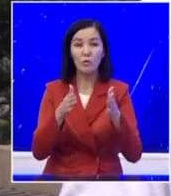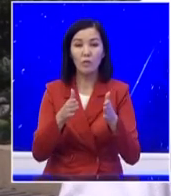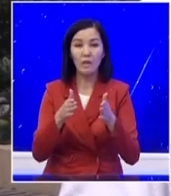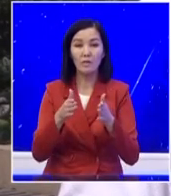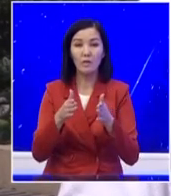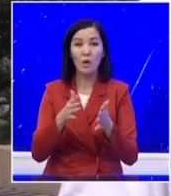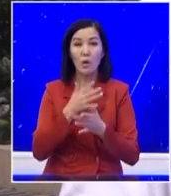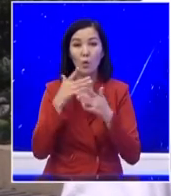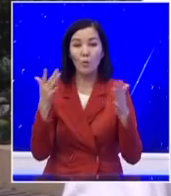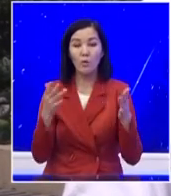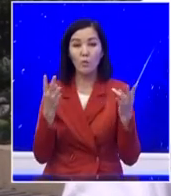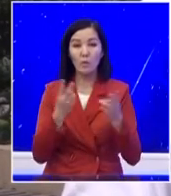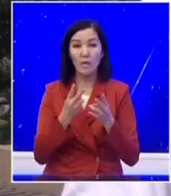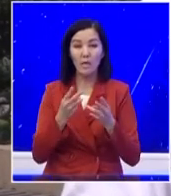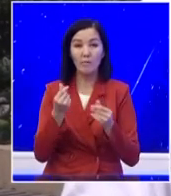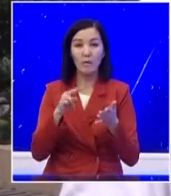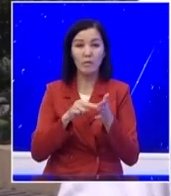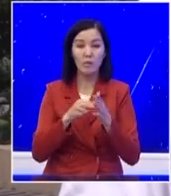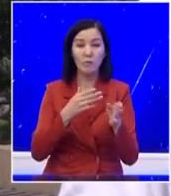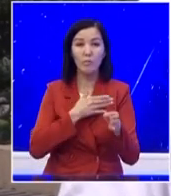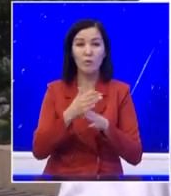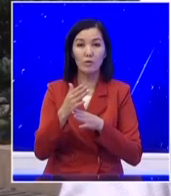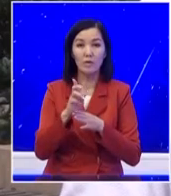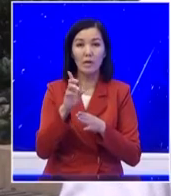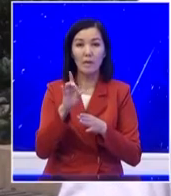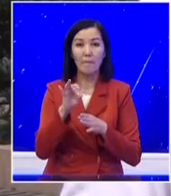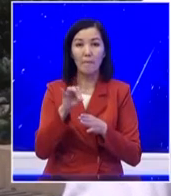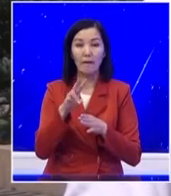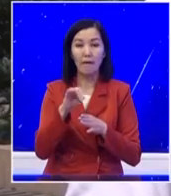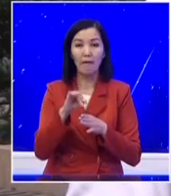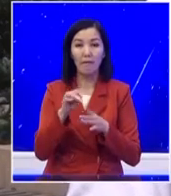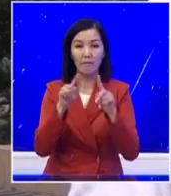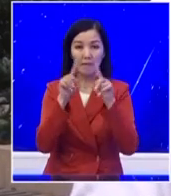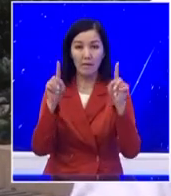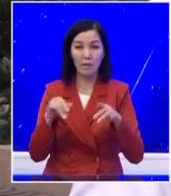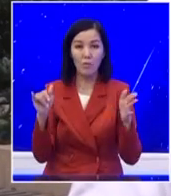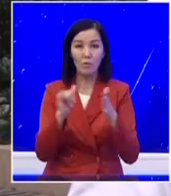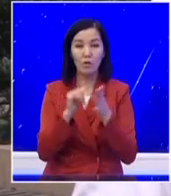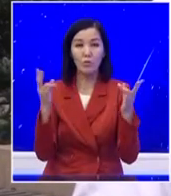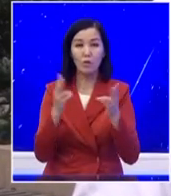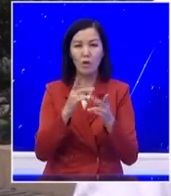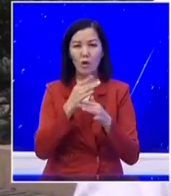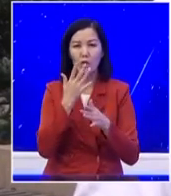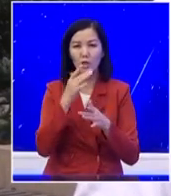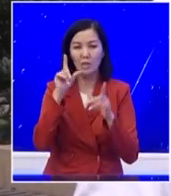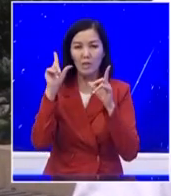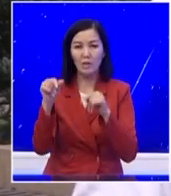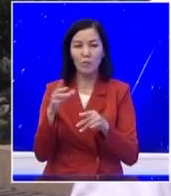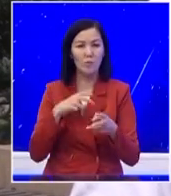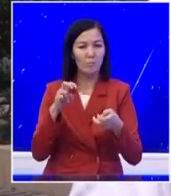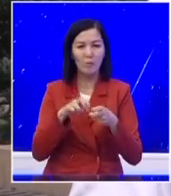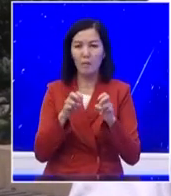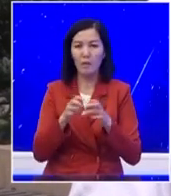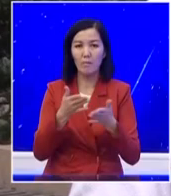жатыр. Мемлекеттік мекемелерге брайл тақтайшаларда орнатылуы қажет. Талай шетелде болдым, проблема жоқ. Бізде